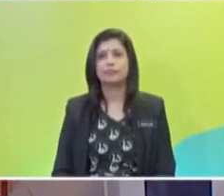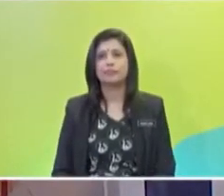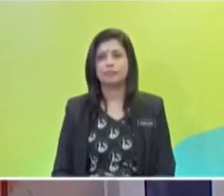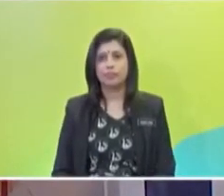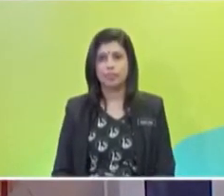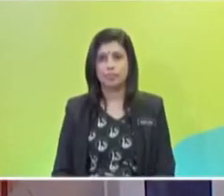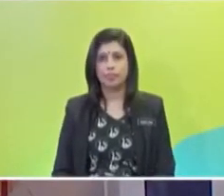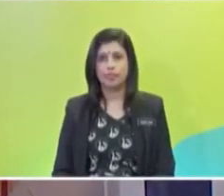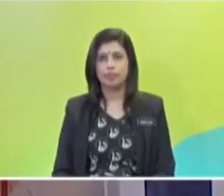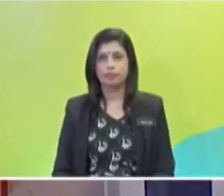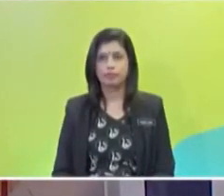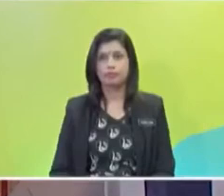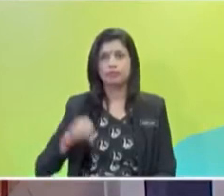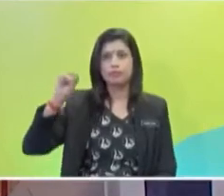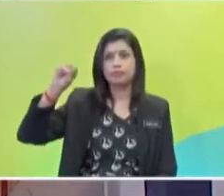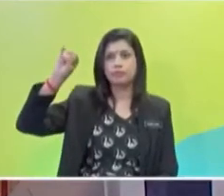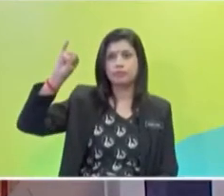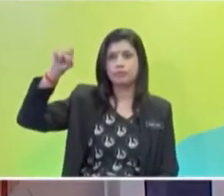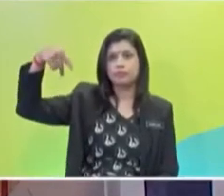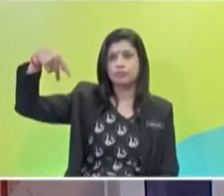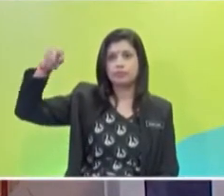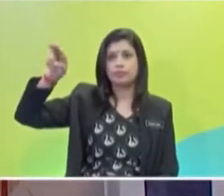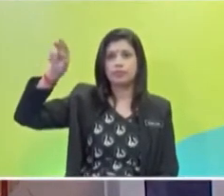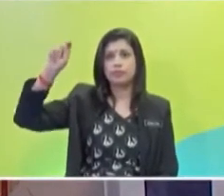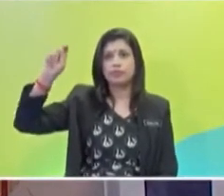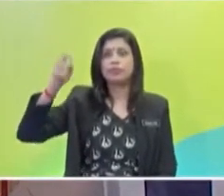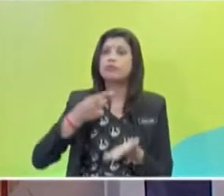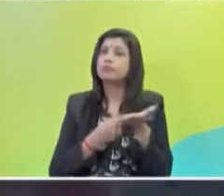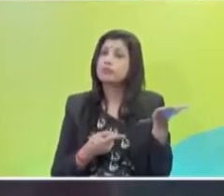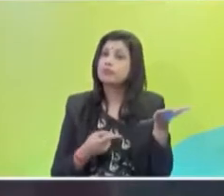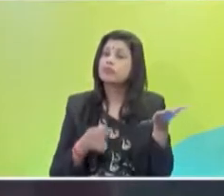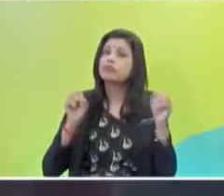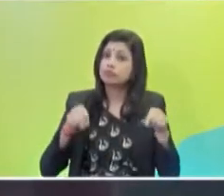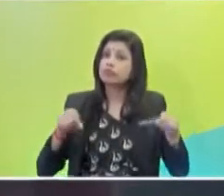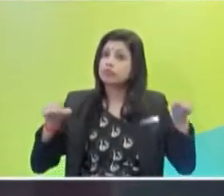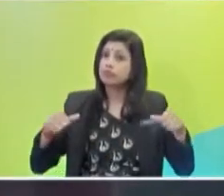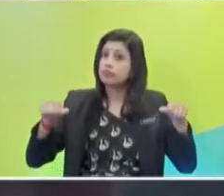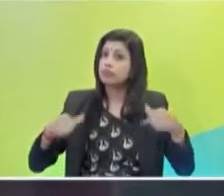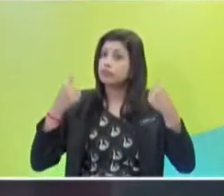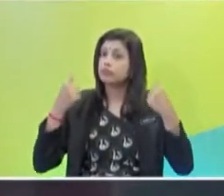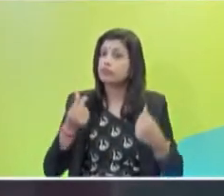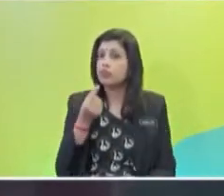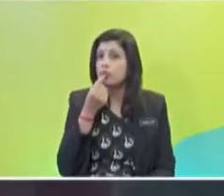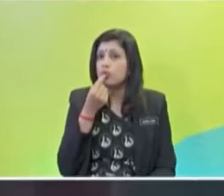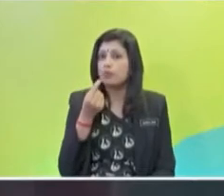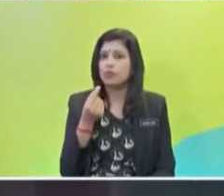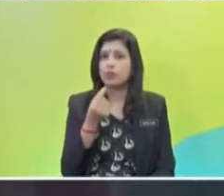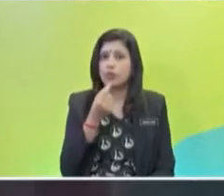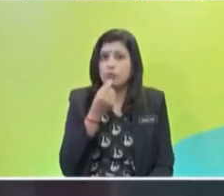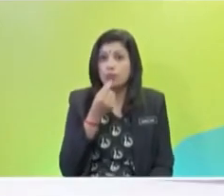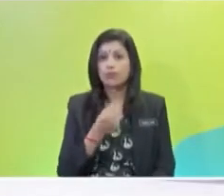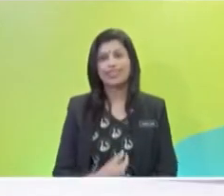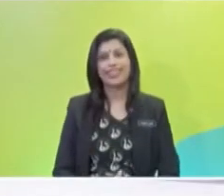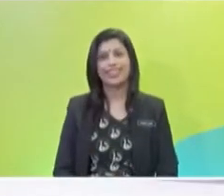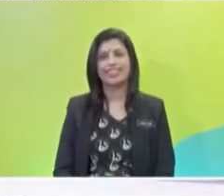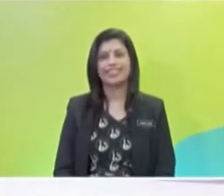T, siput. Siput. Siput sedap masak apa? Siput saya rasa kalau rebus je pun boleh